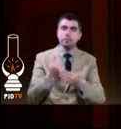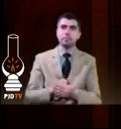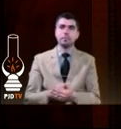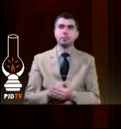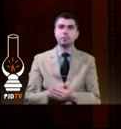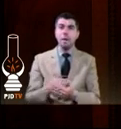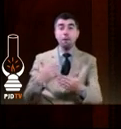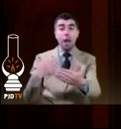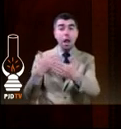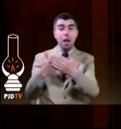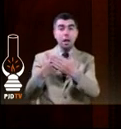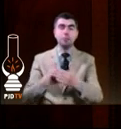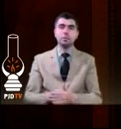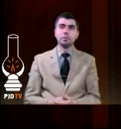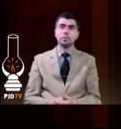في الاخر